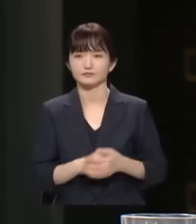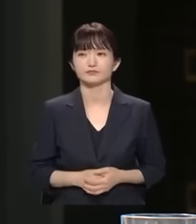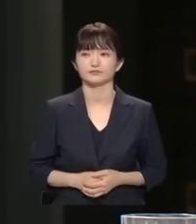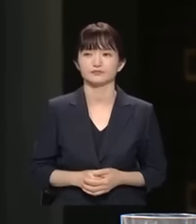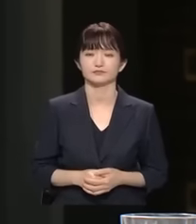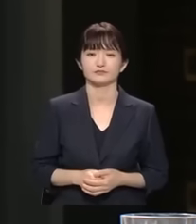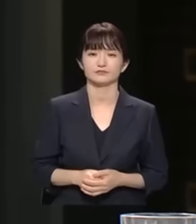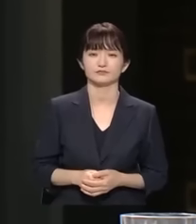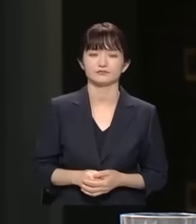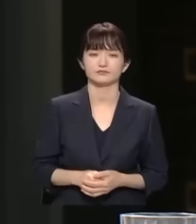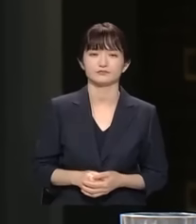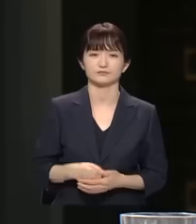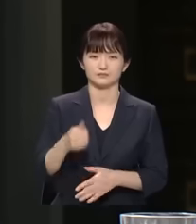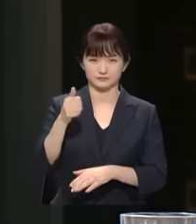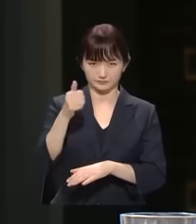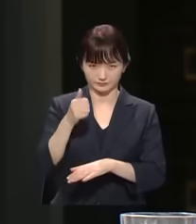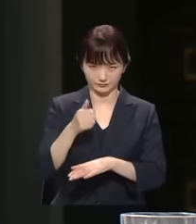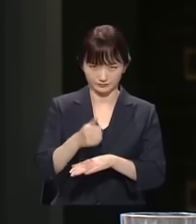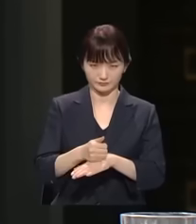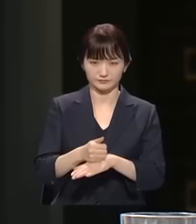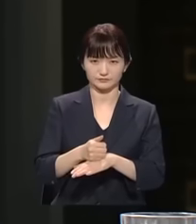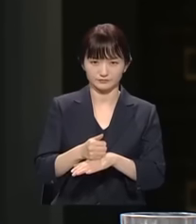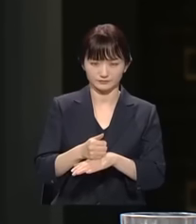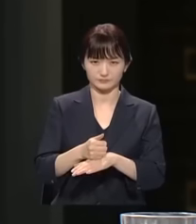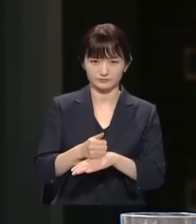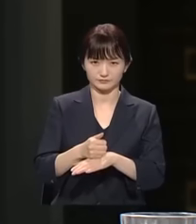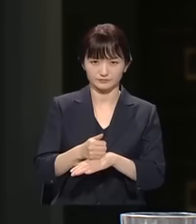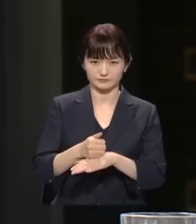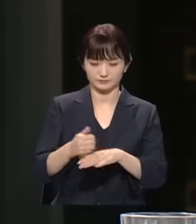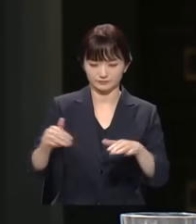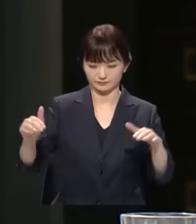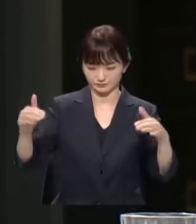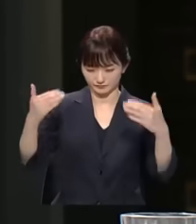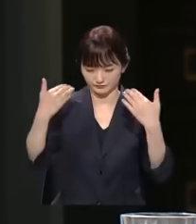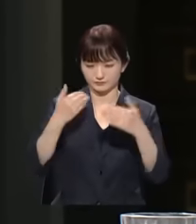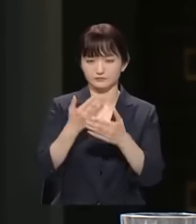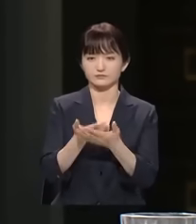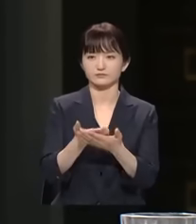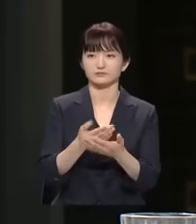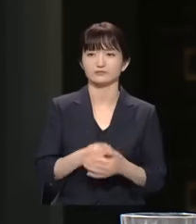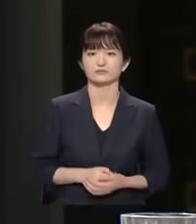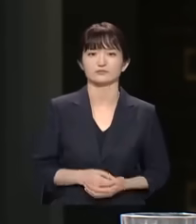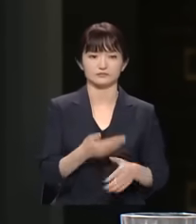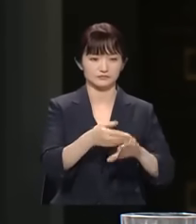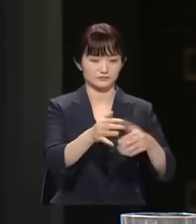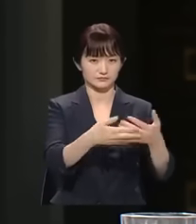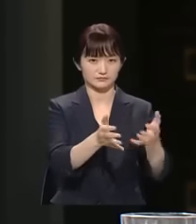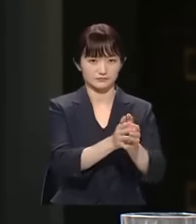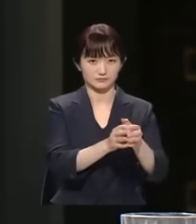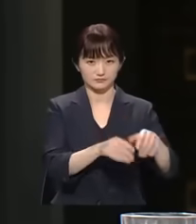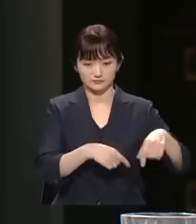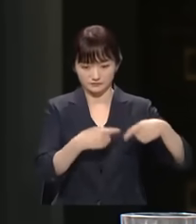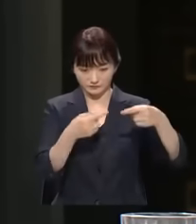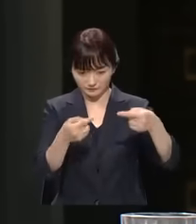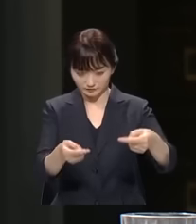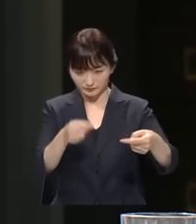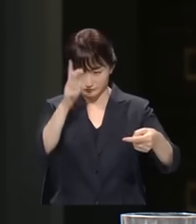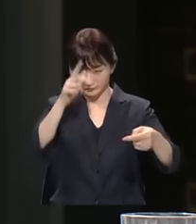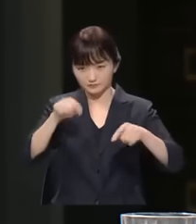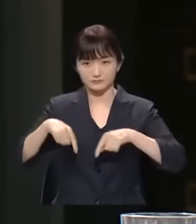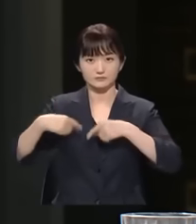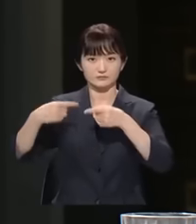암튼 끝까지 좀 주목해 보시죠 자이 조폭 규탄 시위 예고에 경찰들이 출동했습니다 자 엄태웅 씨 그리고